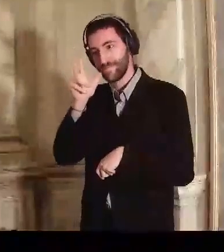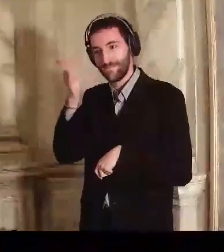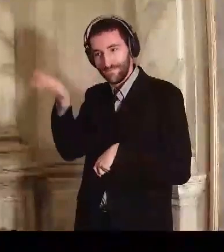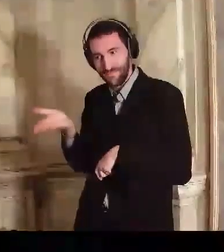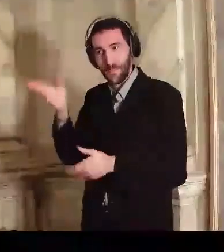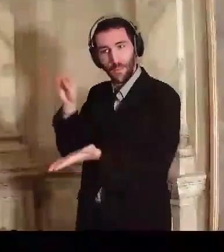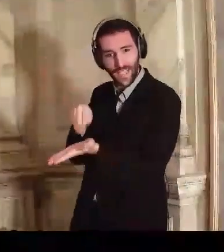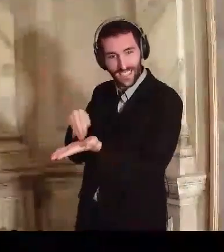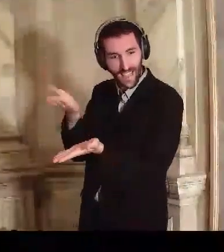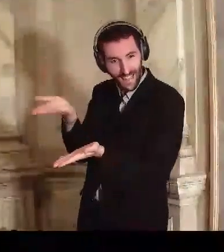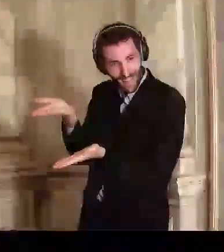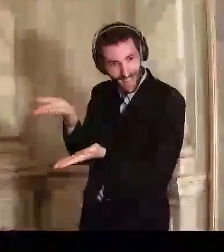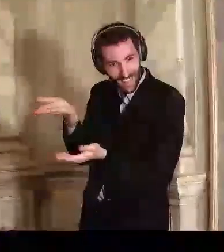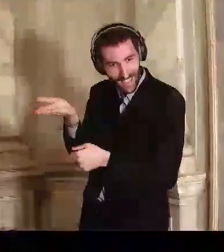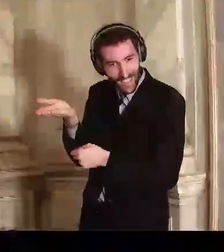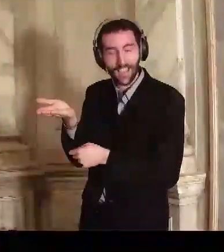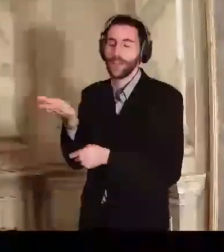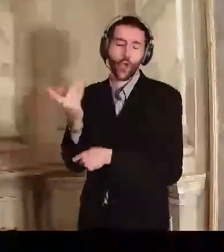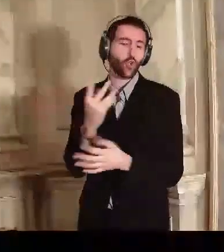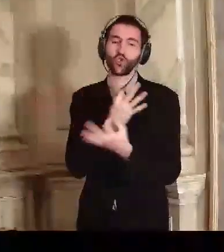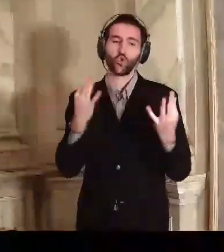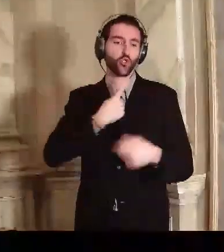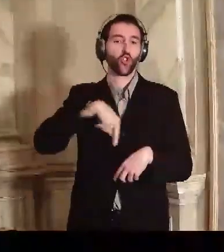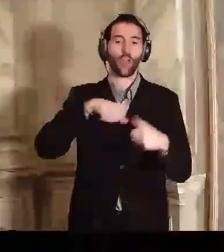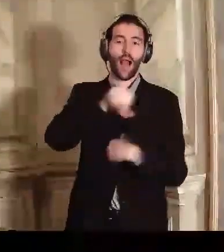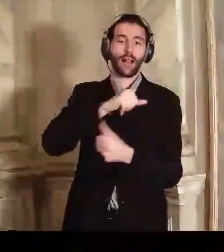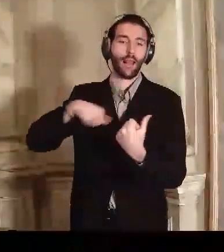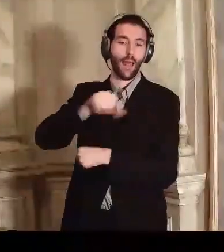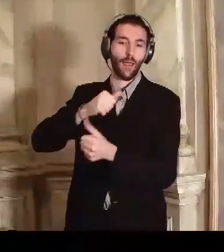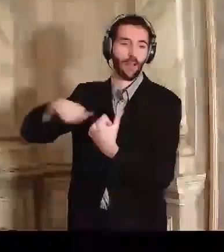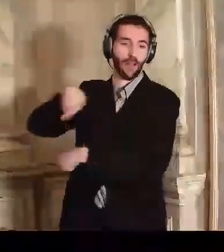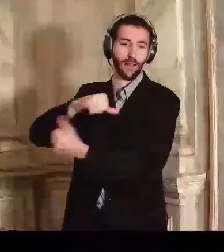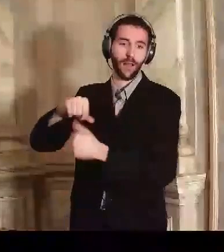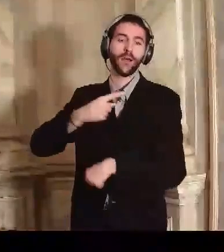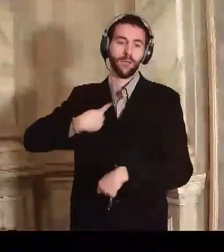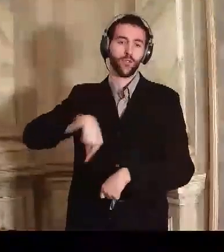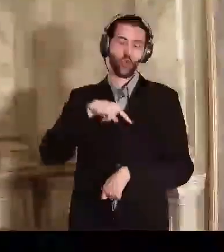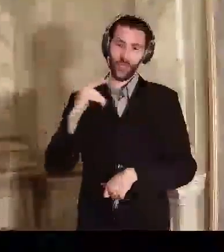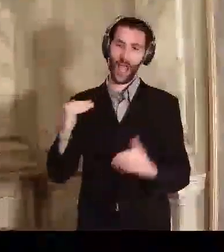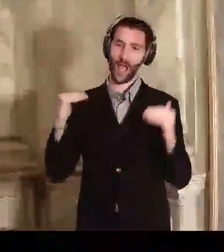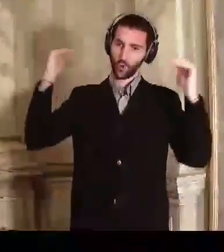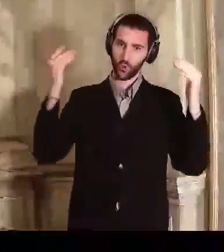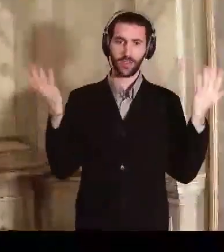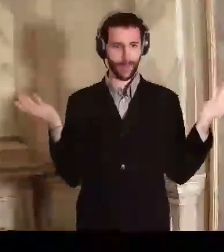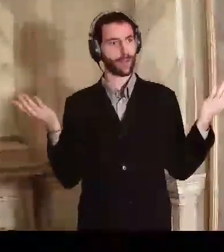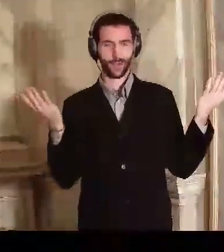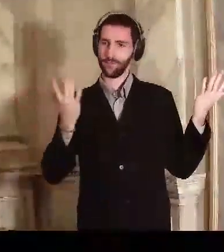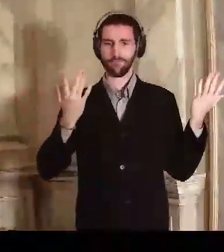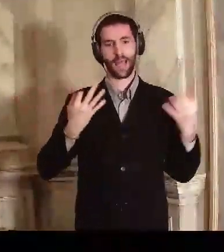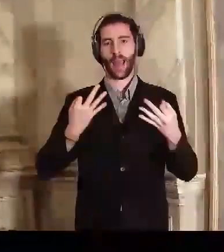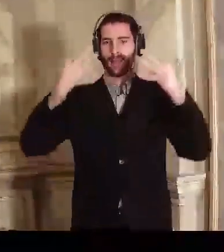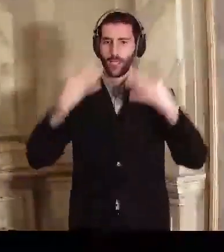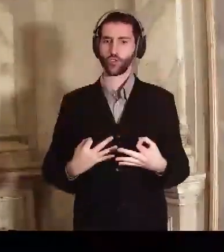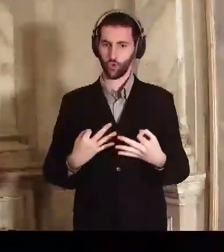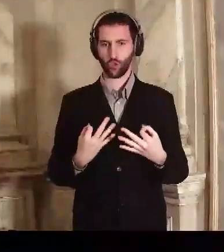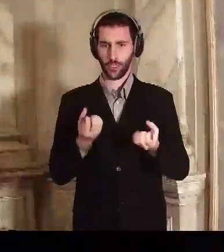perché è giusto che ci alterniamo, siamo all'età adulta, prendiamo decisioni diciamo più importanti che